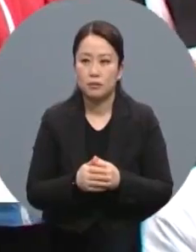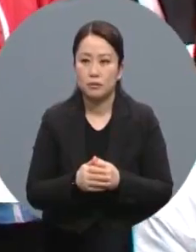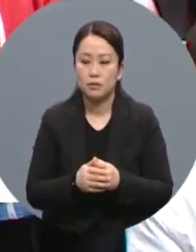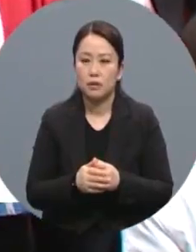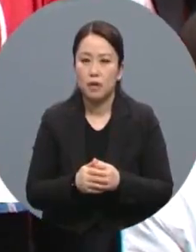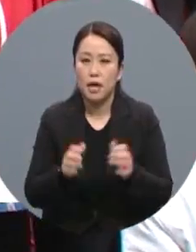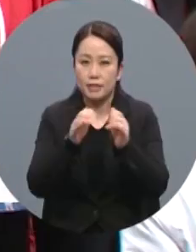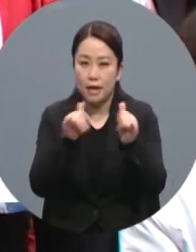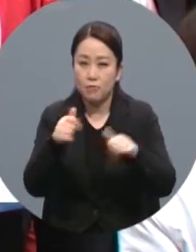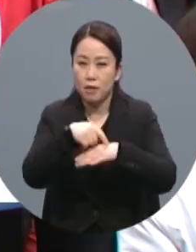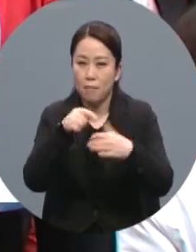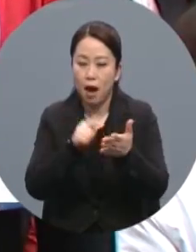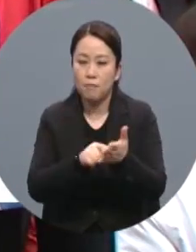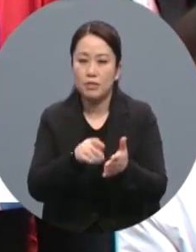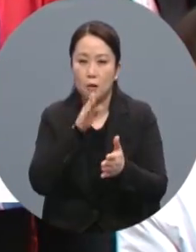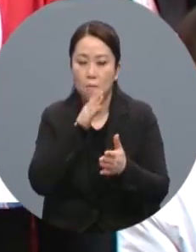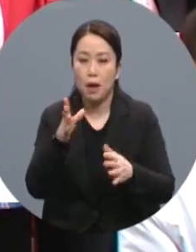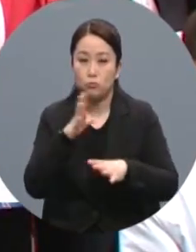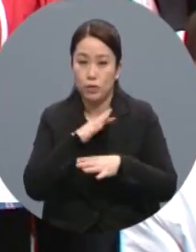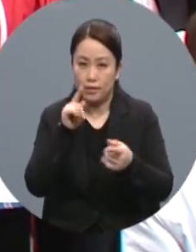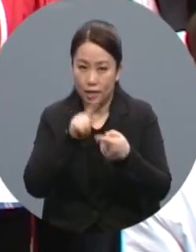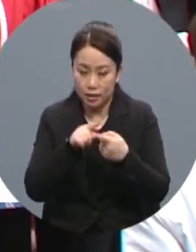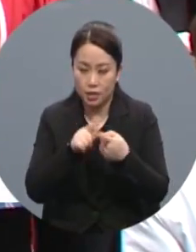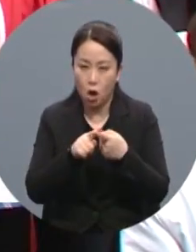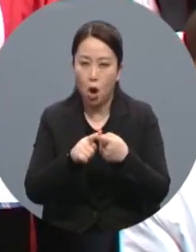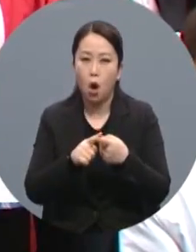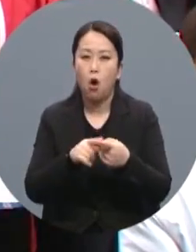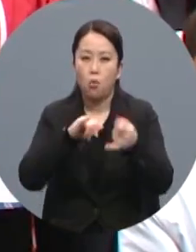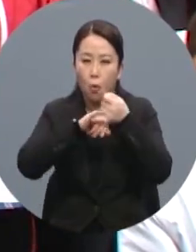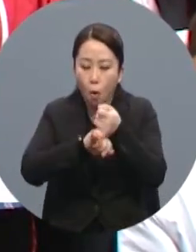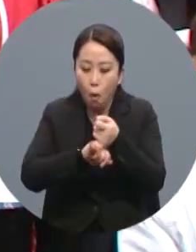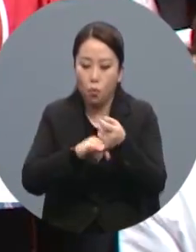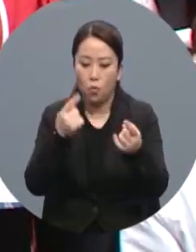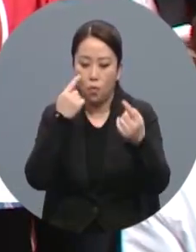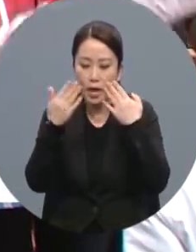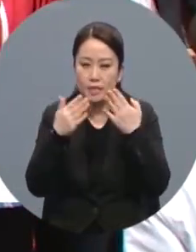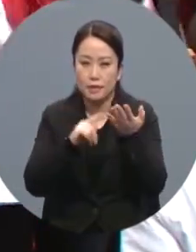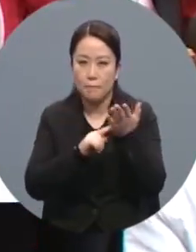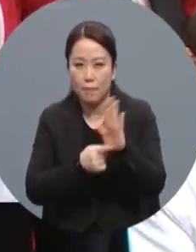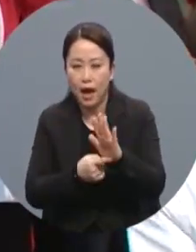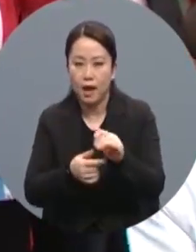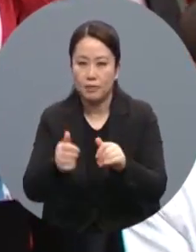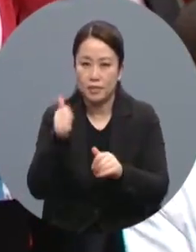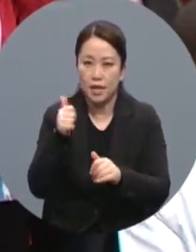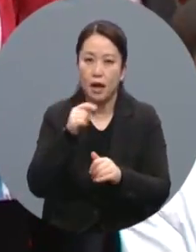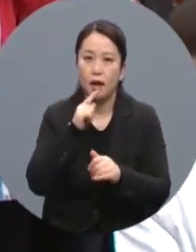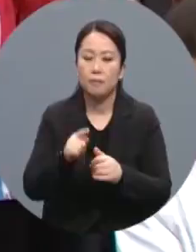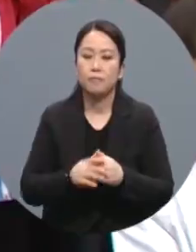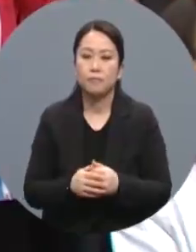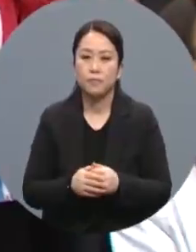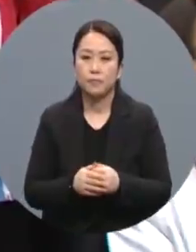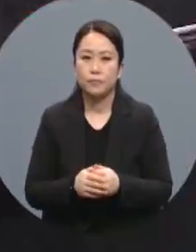무서운지 꼭 확실히 단디 보여줍시다.